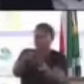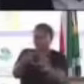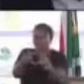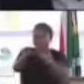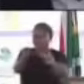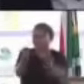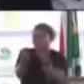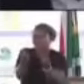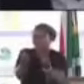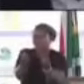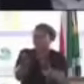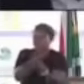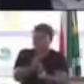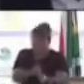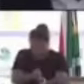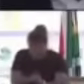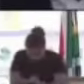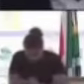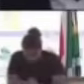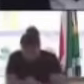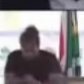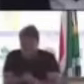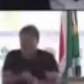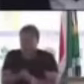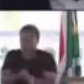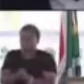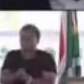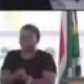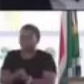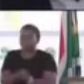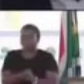Nkosi yesizwe ngibonga kakhulu